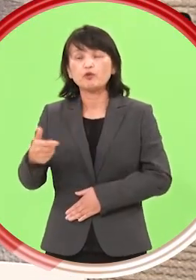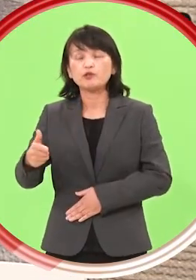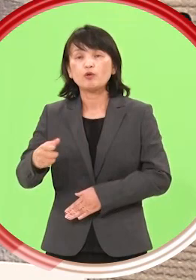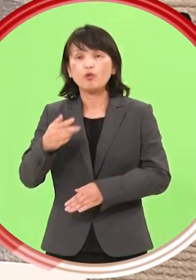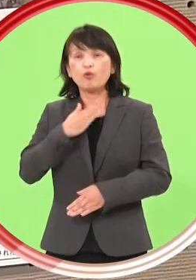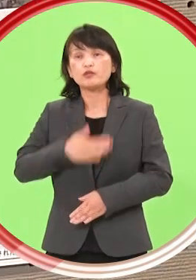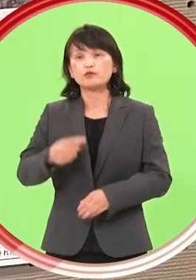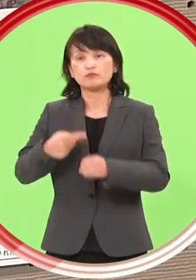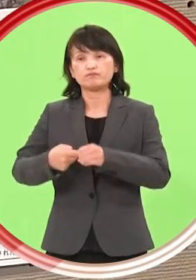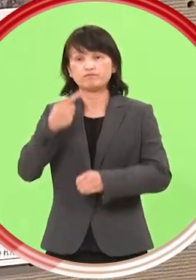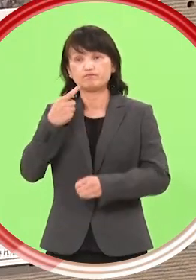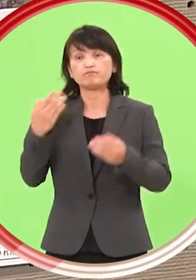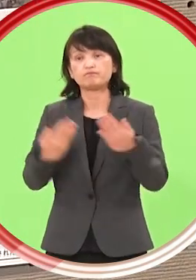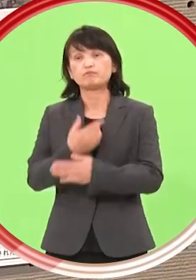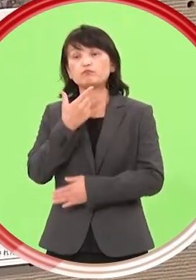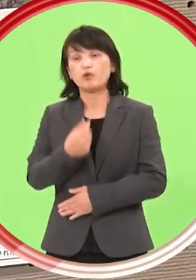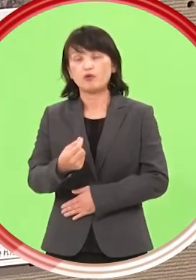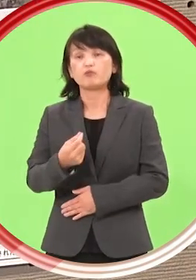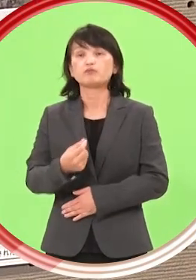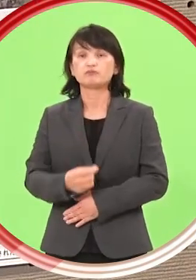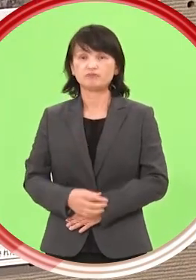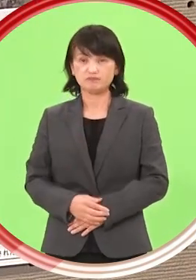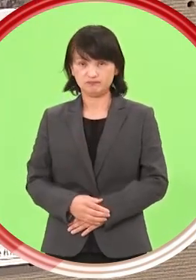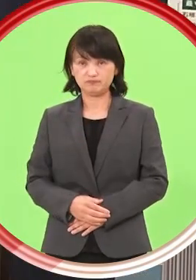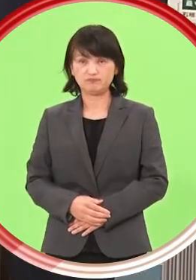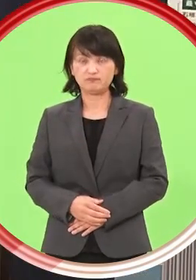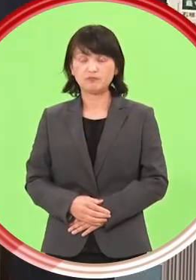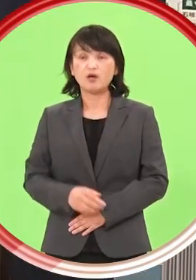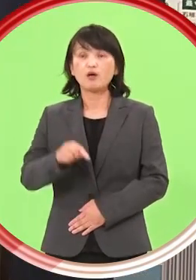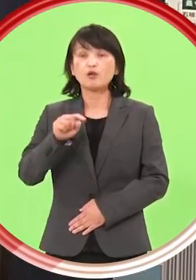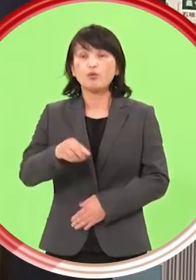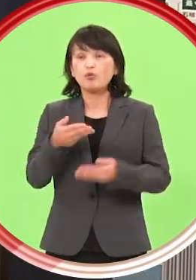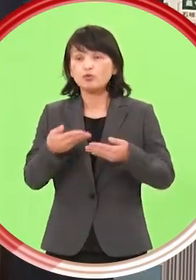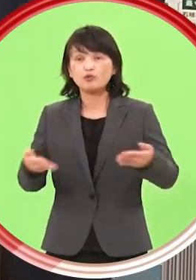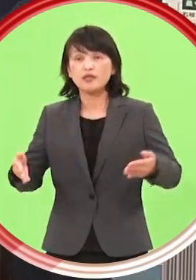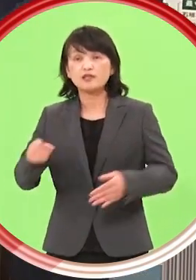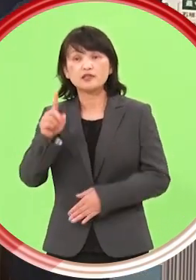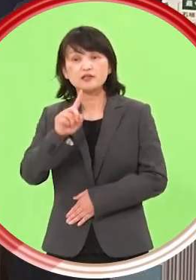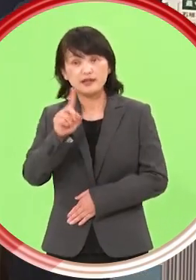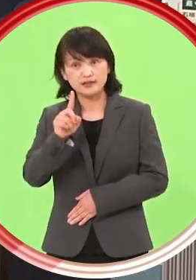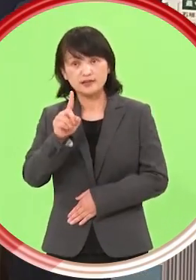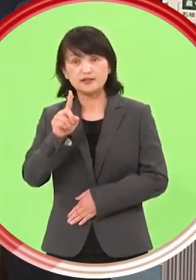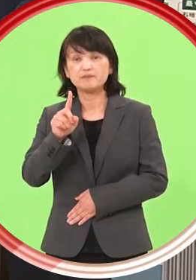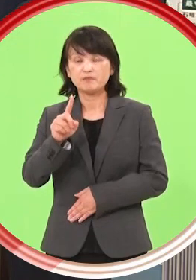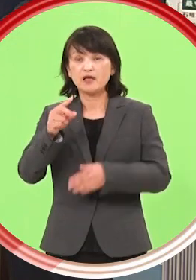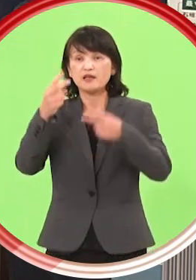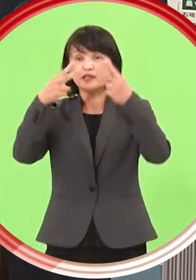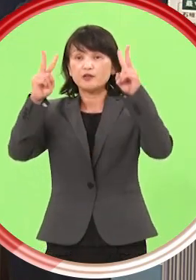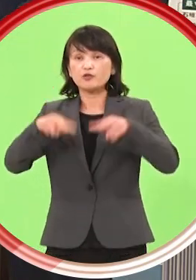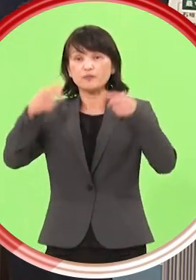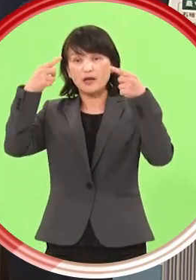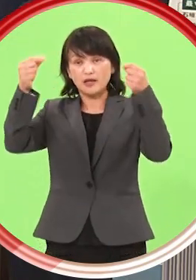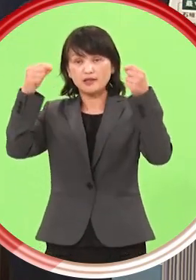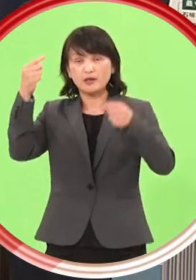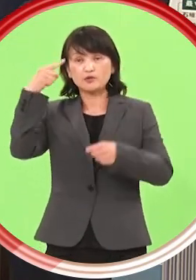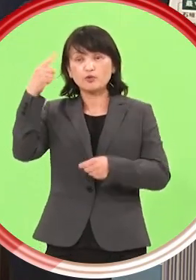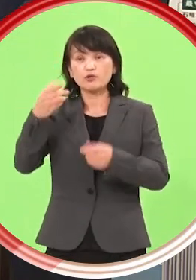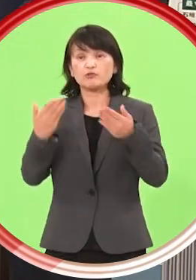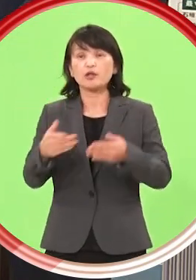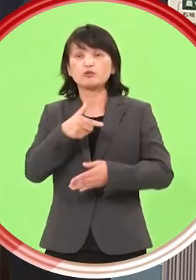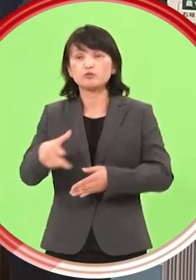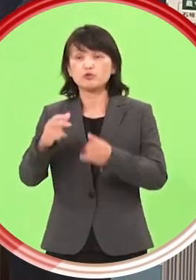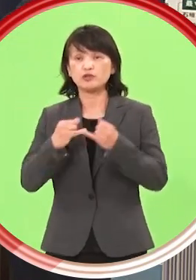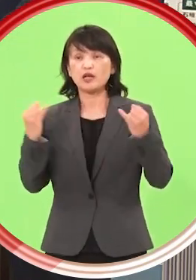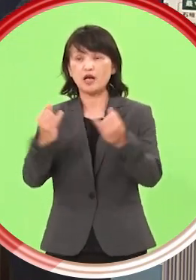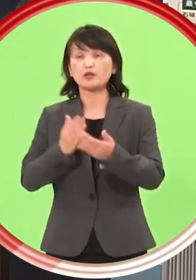られたのかを知るきっかけになればと思います。 こちらの展示は広島大学教育学部社